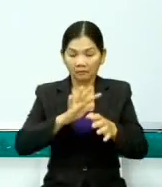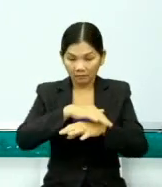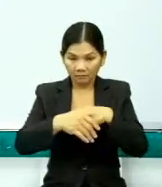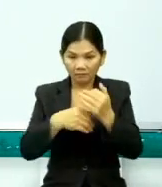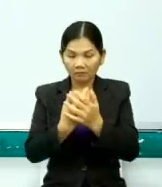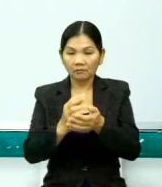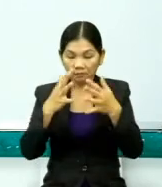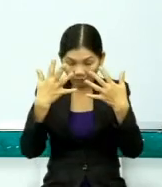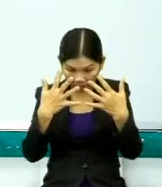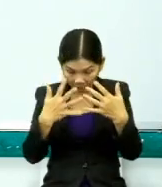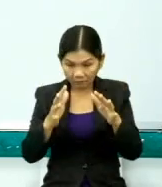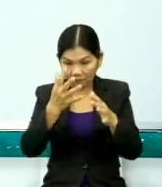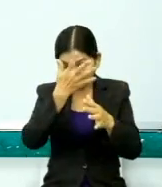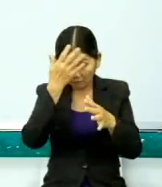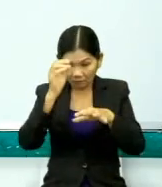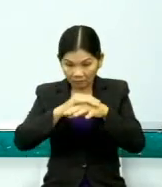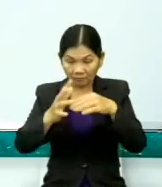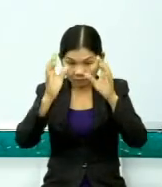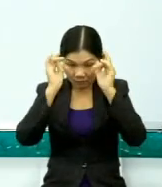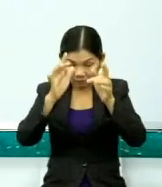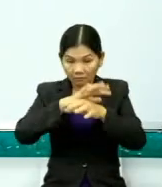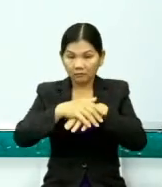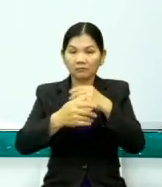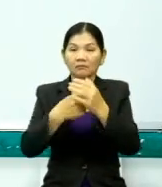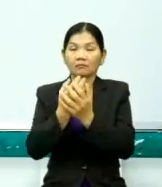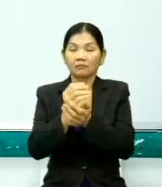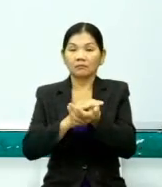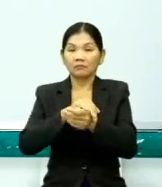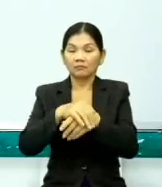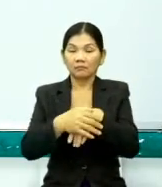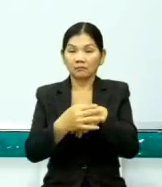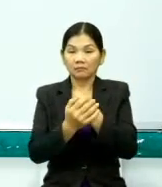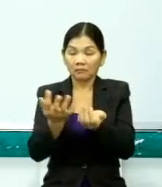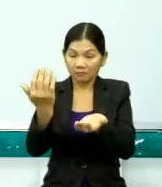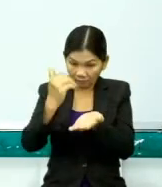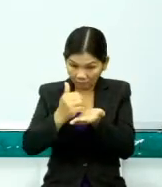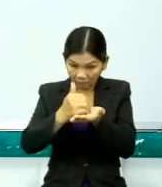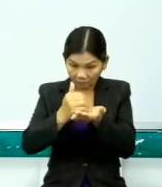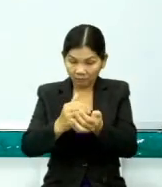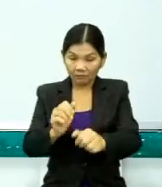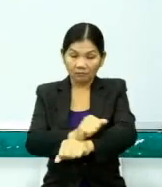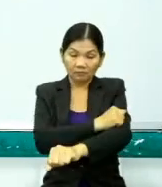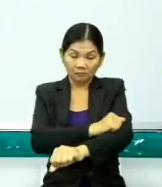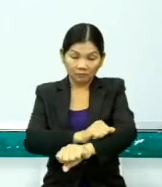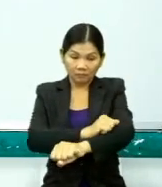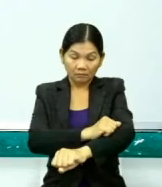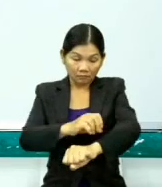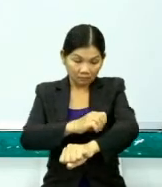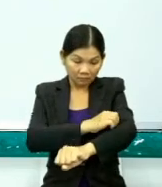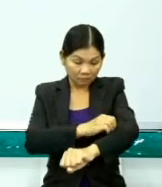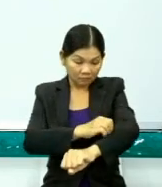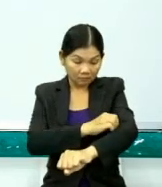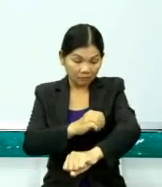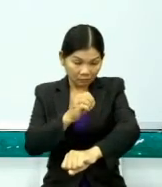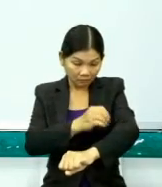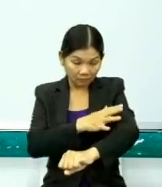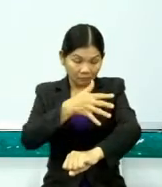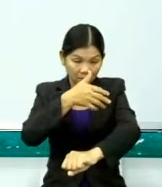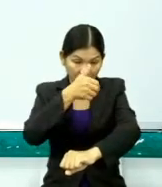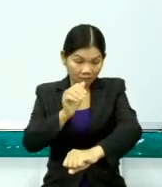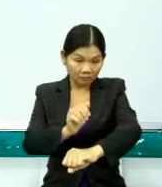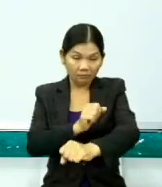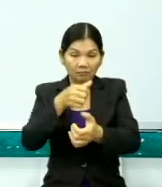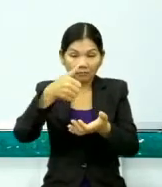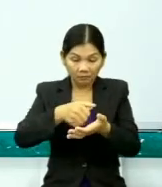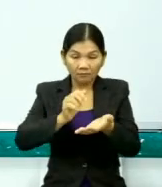cho mùi nè cổ chóp con trai ủ xa liêng xâm ạp đại con đại ban nhận nhuộp cho mùi nâng sạ bú chế rư